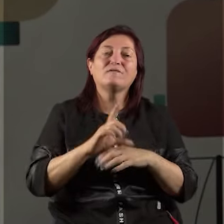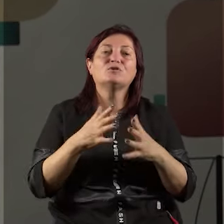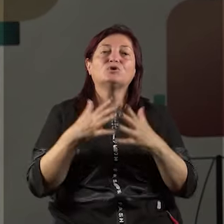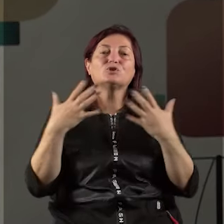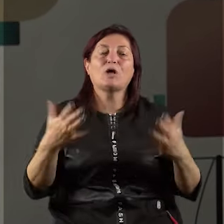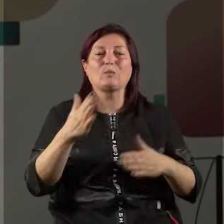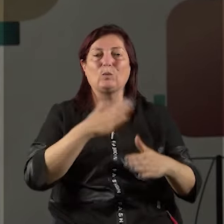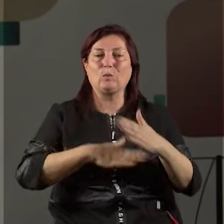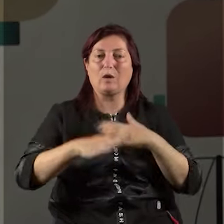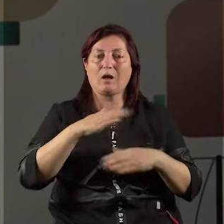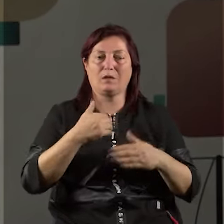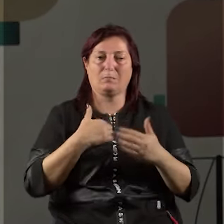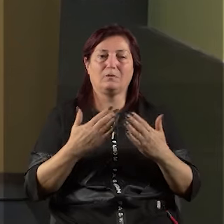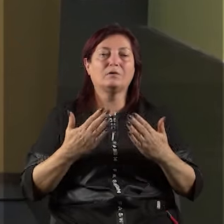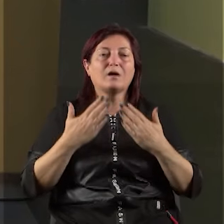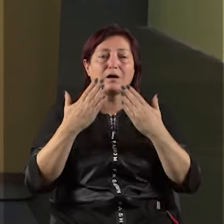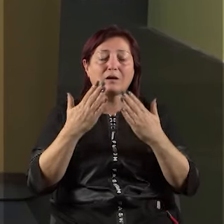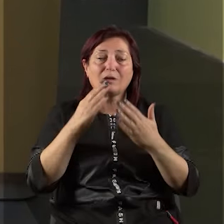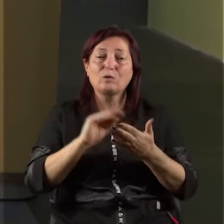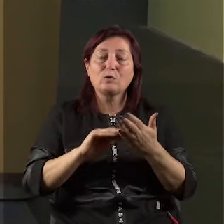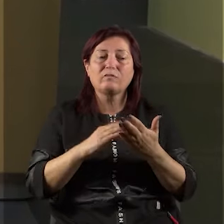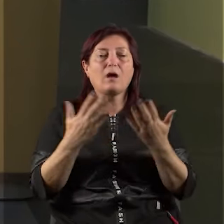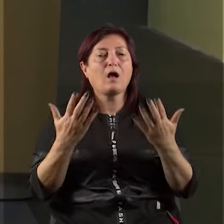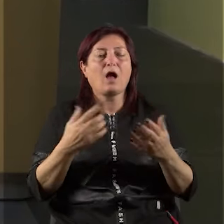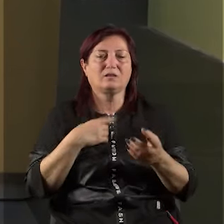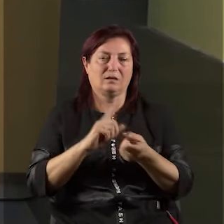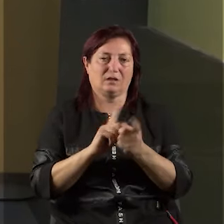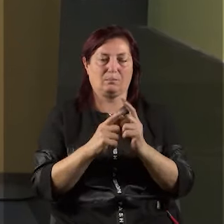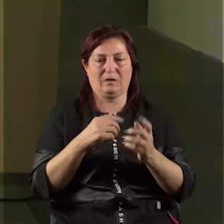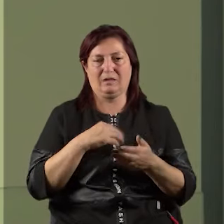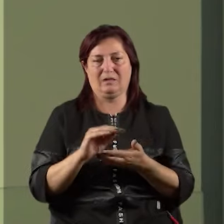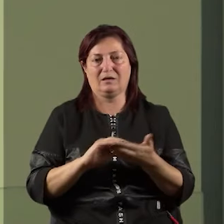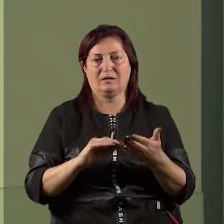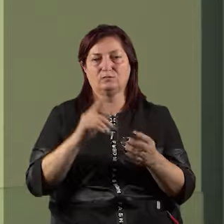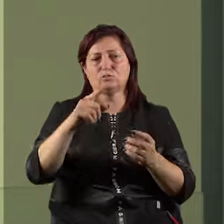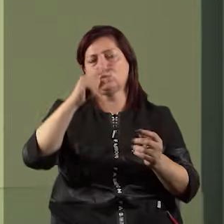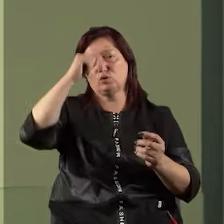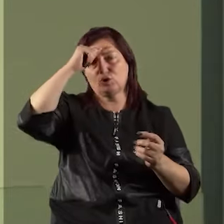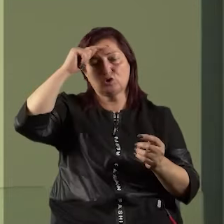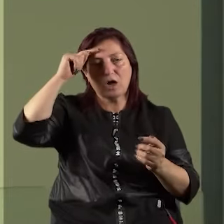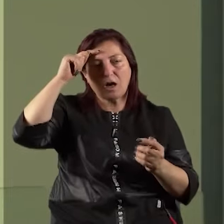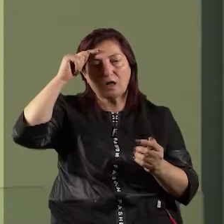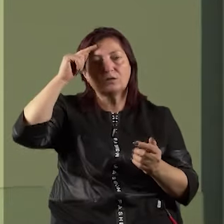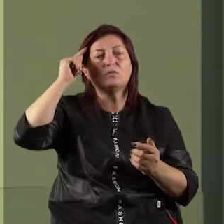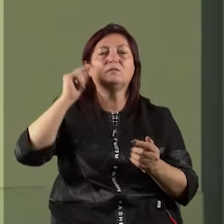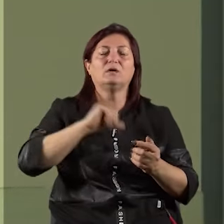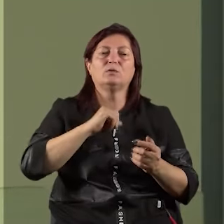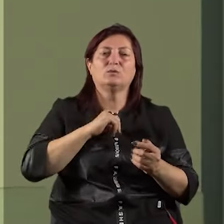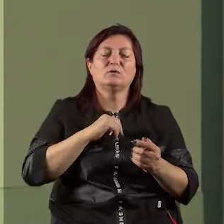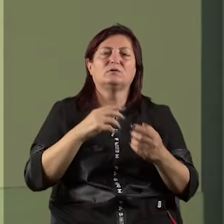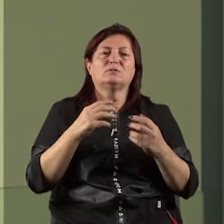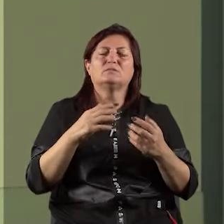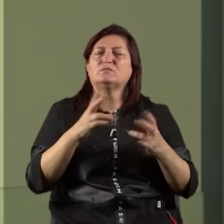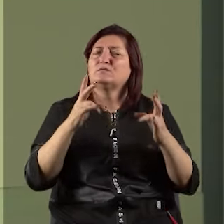կարդացած գրքով, քան իմ գրածով։ Մեր ժողովուրդը իր ճակատագրի, իր պատմության դառը փորձից ելնելով,